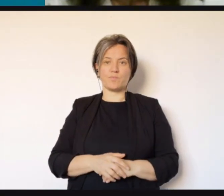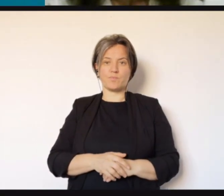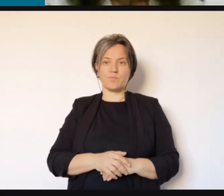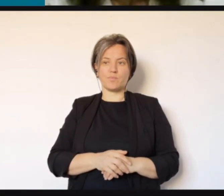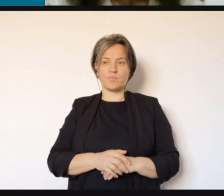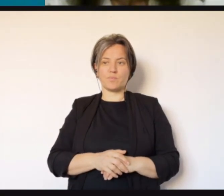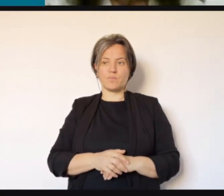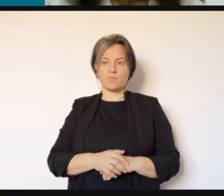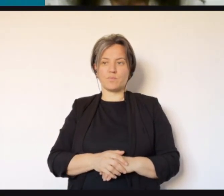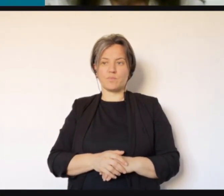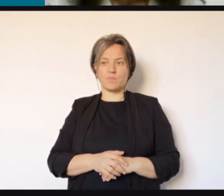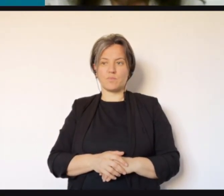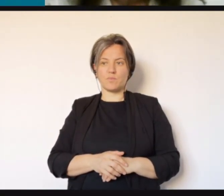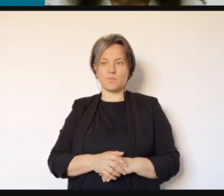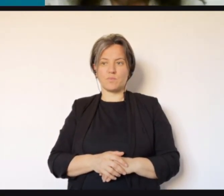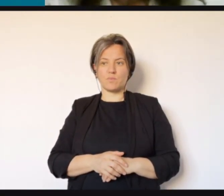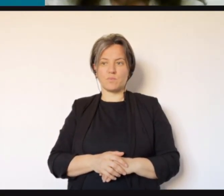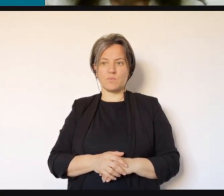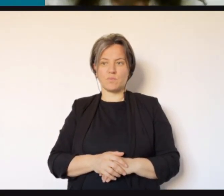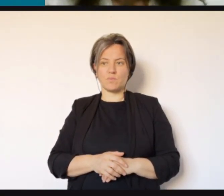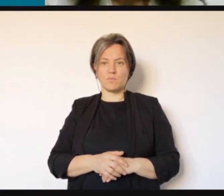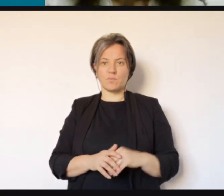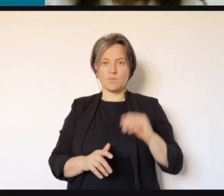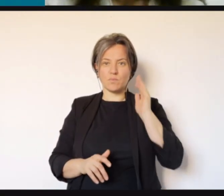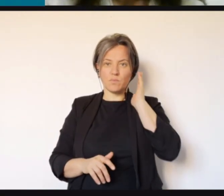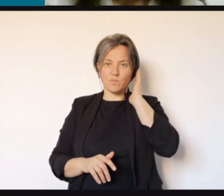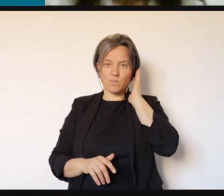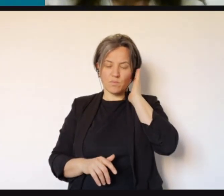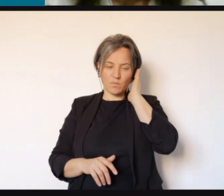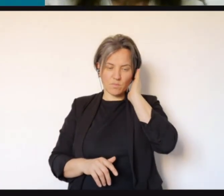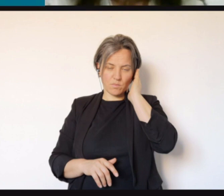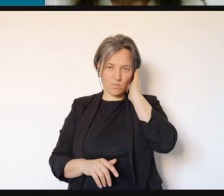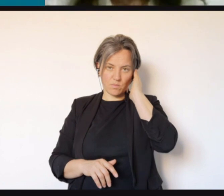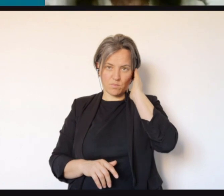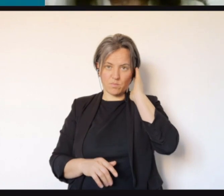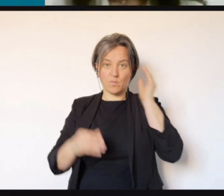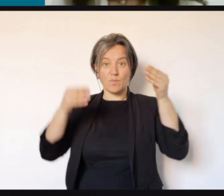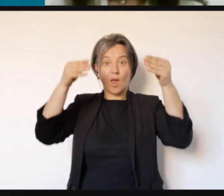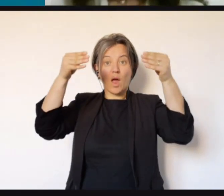Le piattaforme spesso possono promuovere